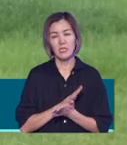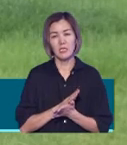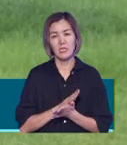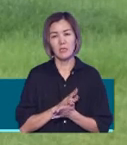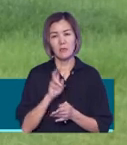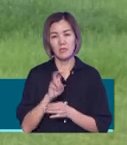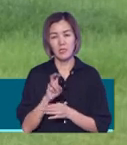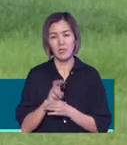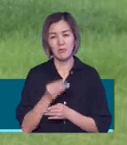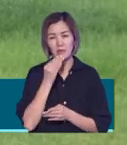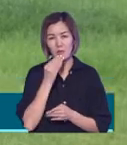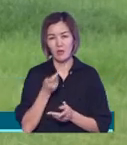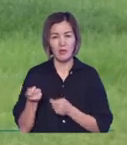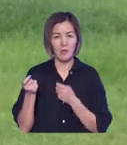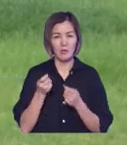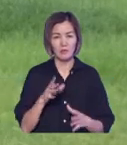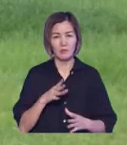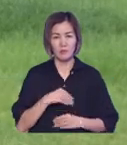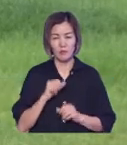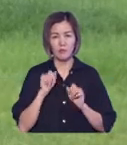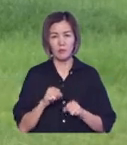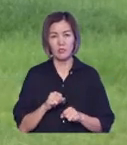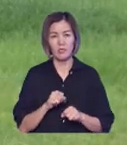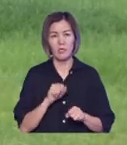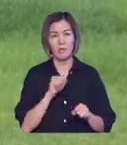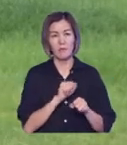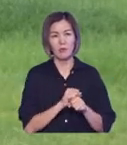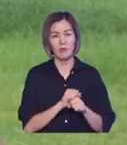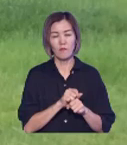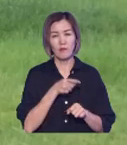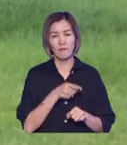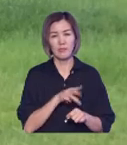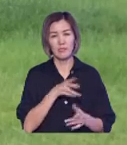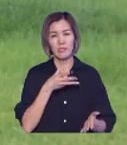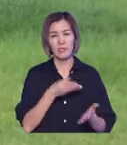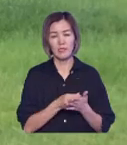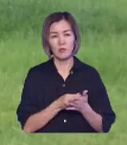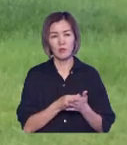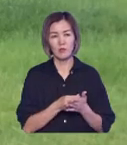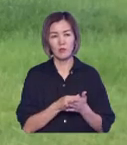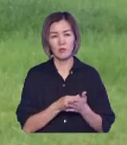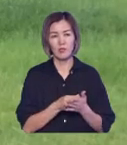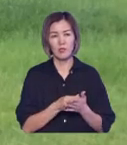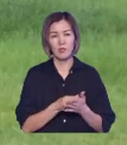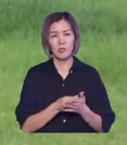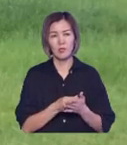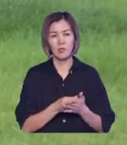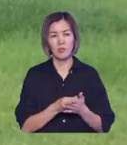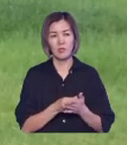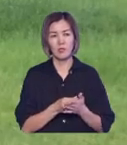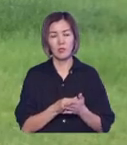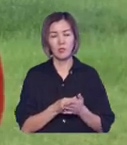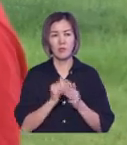өздерінің заттарымен, тамақтарымен. Бірақ парковка 1000 теңге, ол жерде парковка ақшасы бүткіл содержание пляжа кетеді. Жаңағы